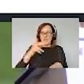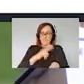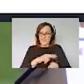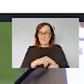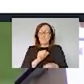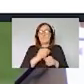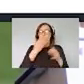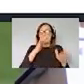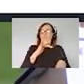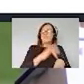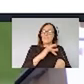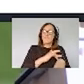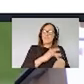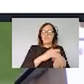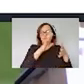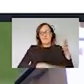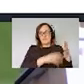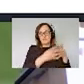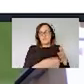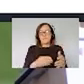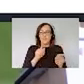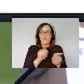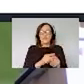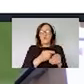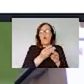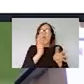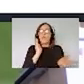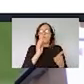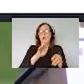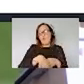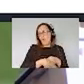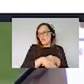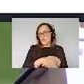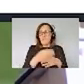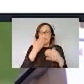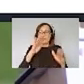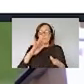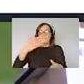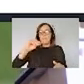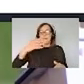wyników, jest też kolejność losowa i co ważne, zobaczcie Państwo, jest też pokaż memy i tu się